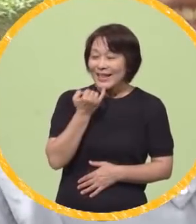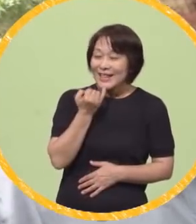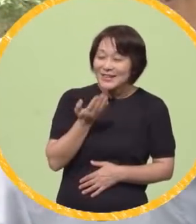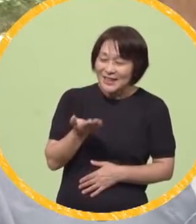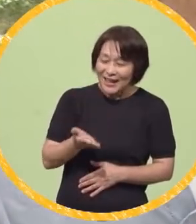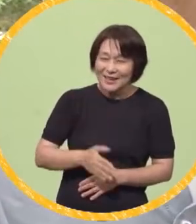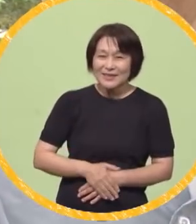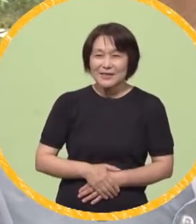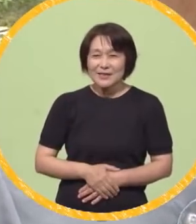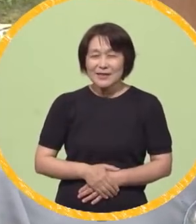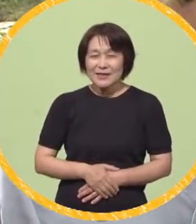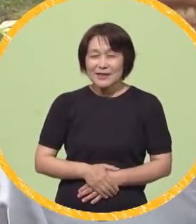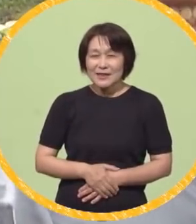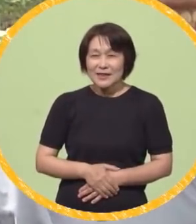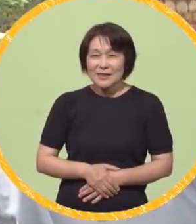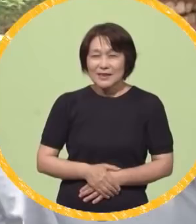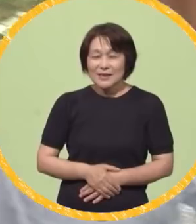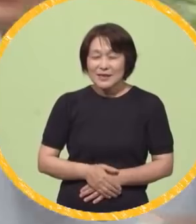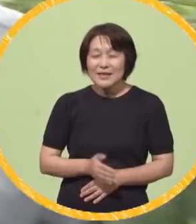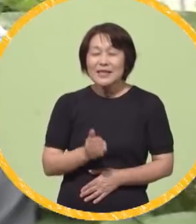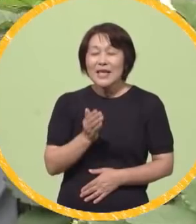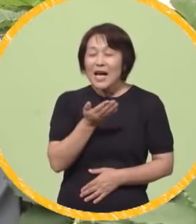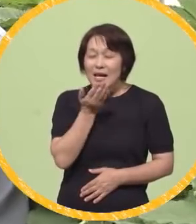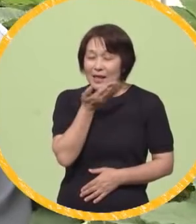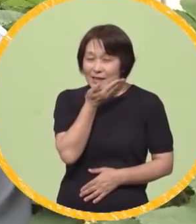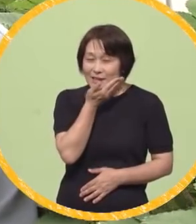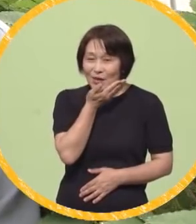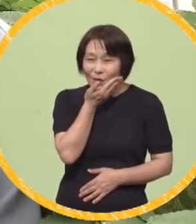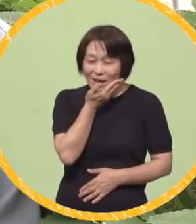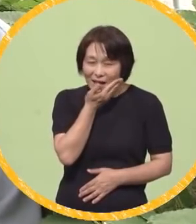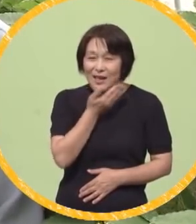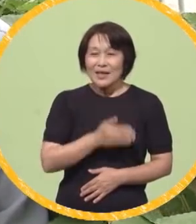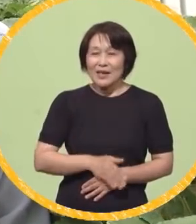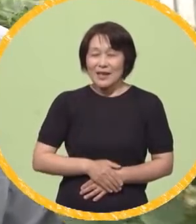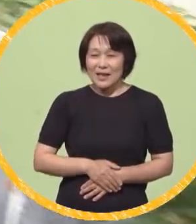はい、 そんな貴重ないちごを、 はい、